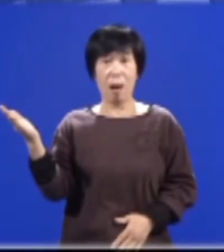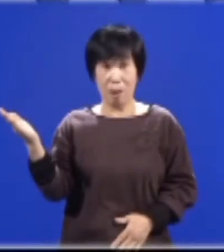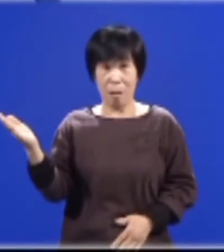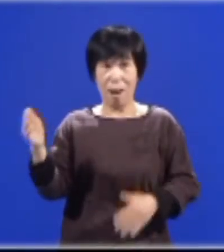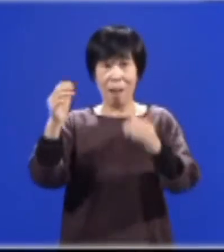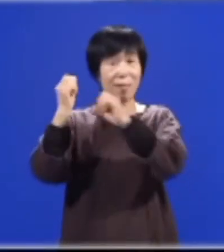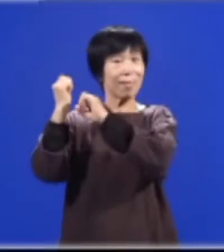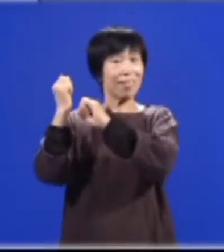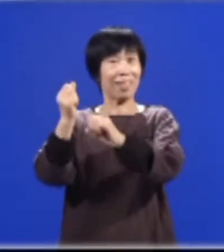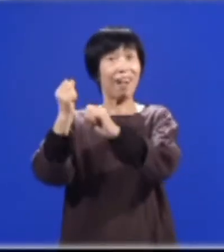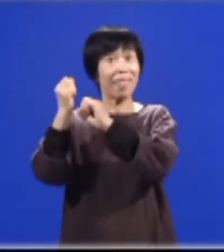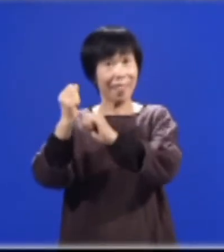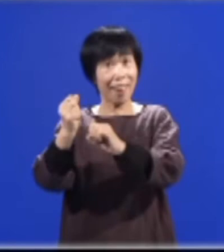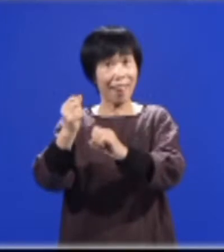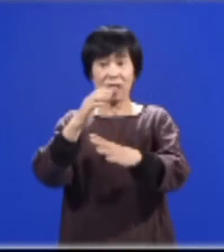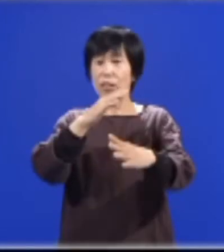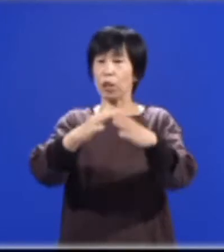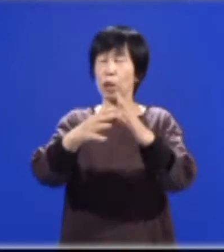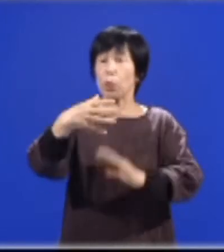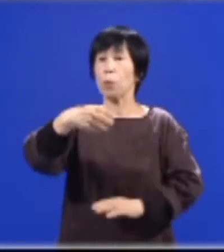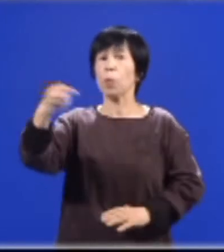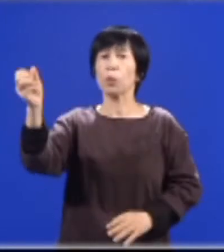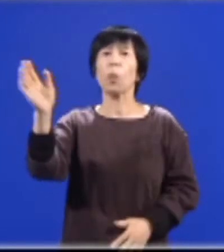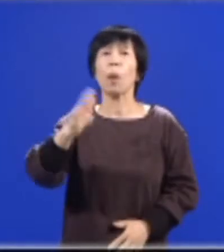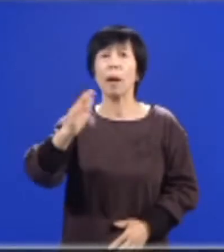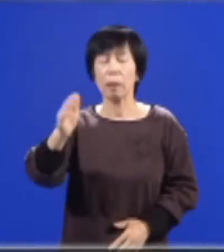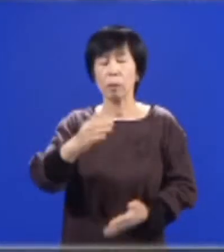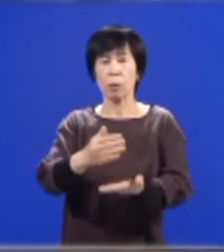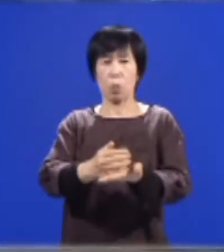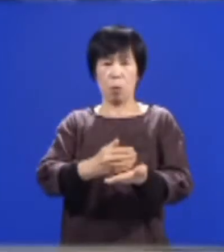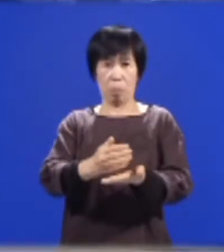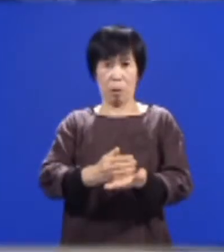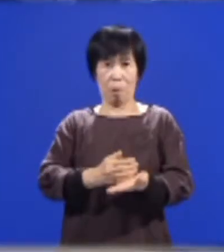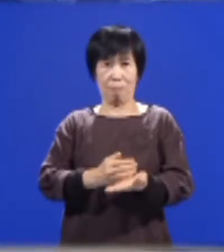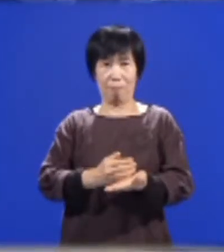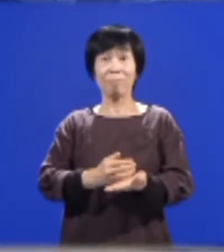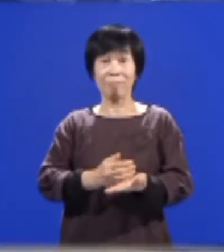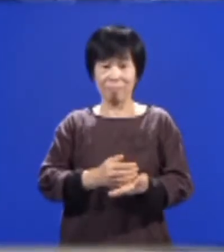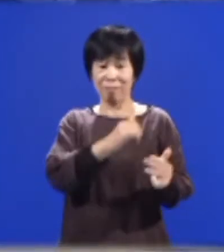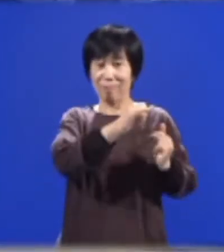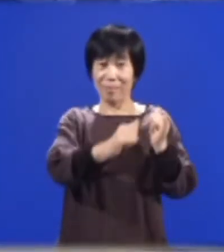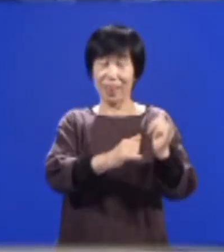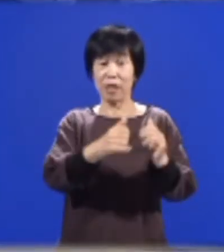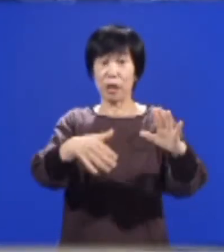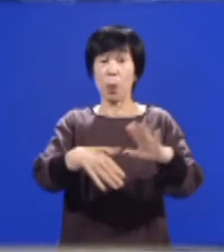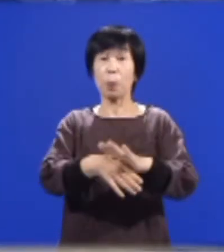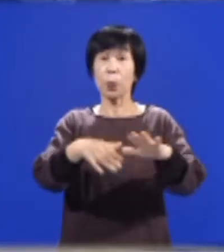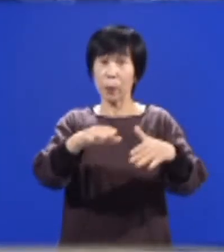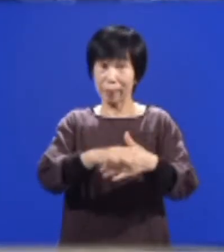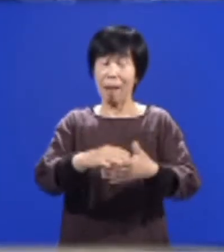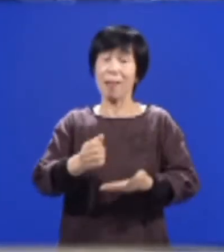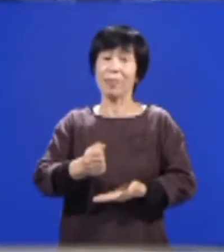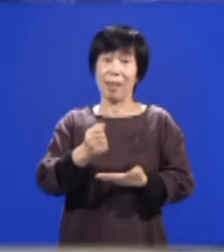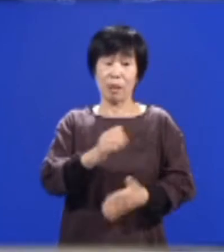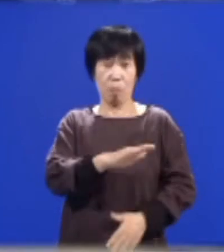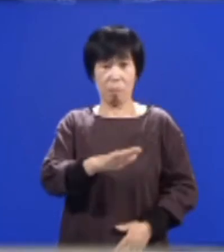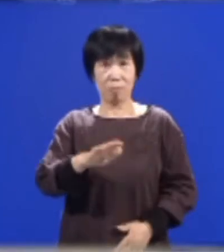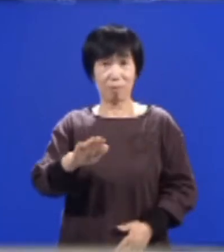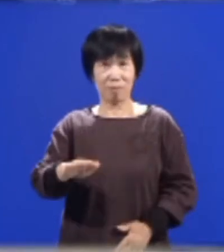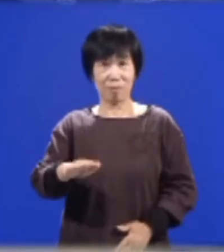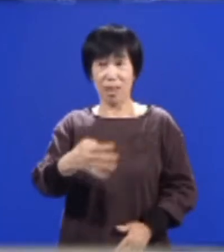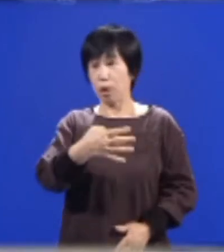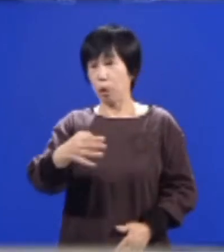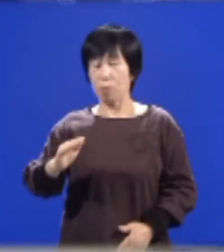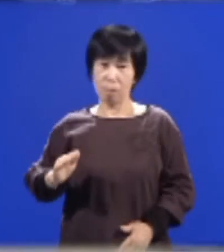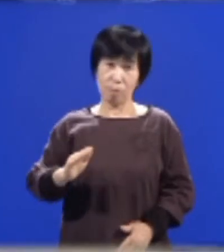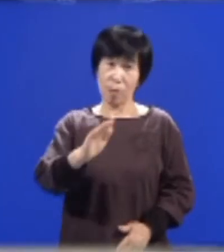れたお寺の梵鐘があったりだとか、歴史的文化と四日市発展の歴史が塩浜地